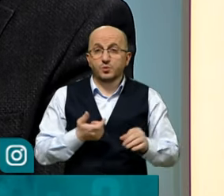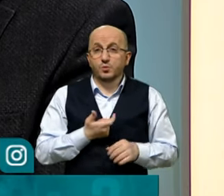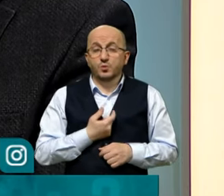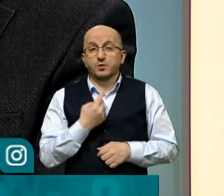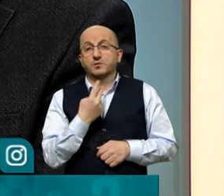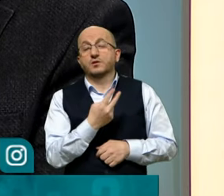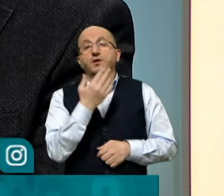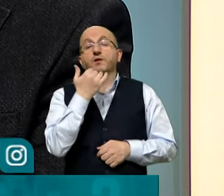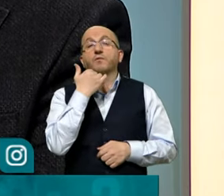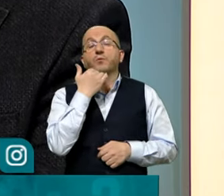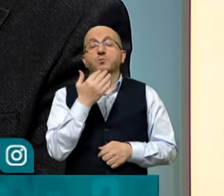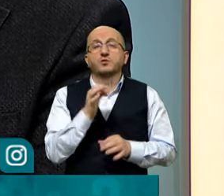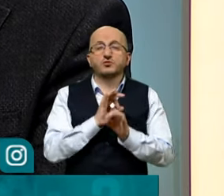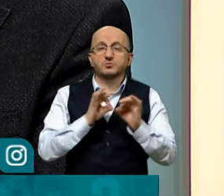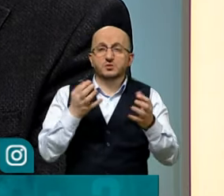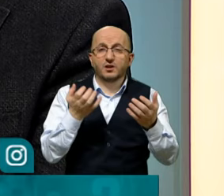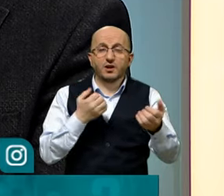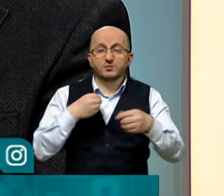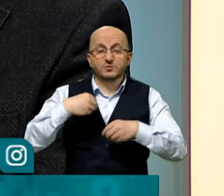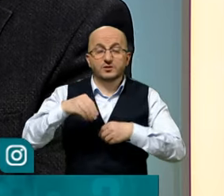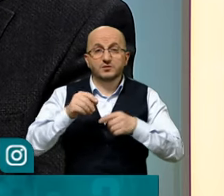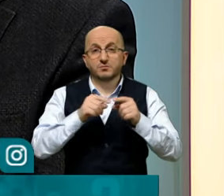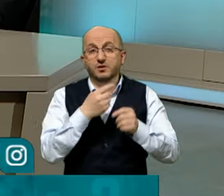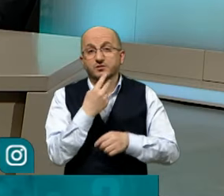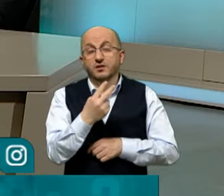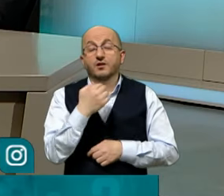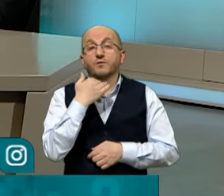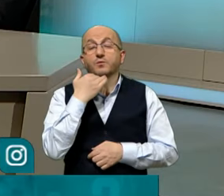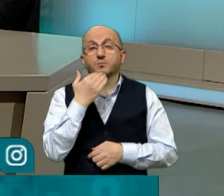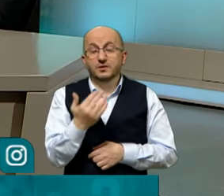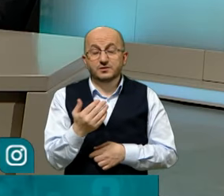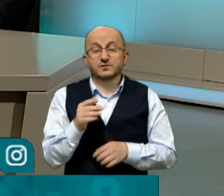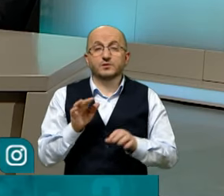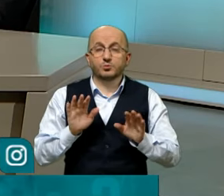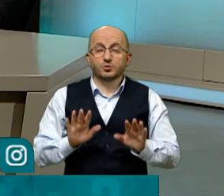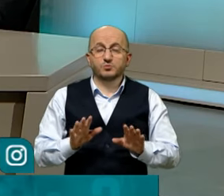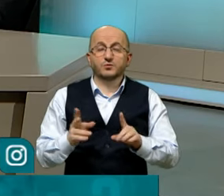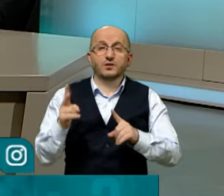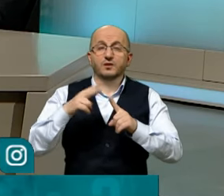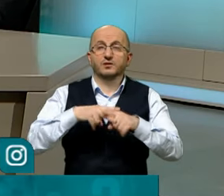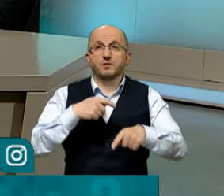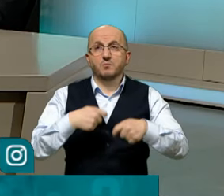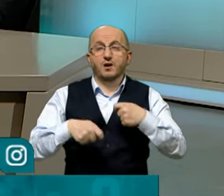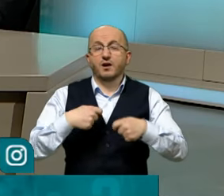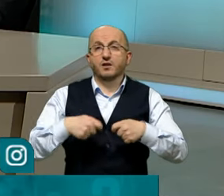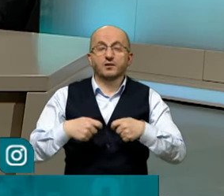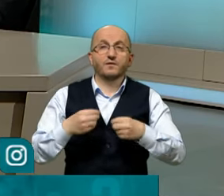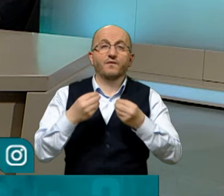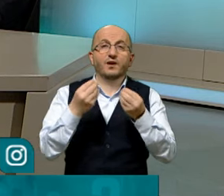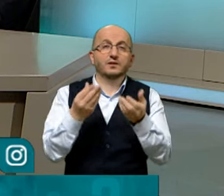olmaz hiçbir şekilde alım satıma taraf olmaz ise bu durumda Katılım bankalarının